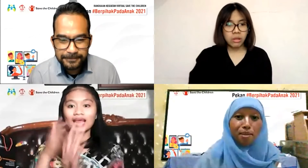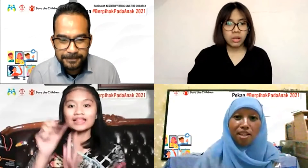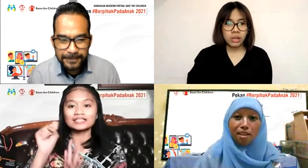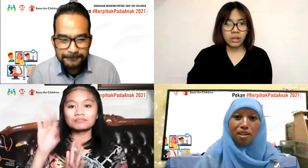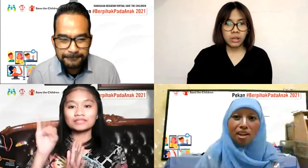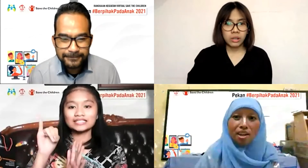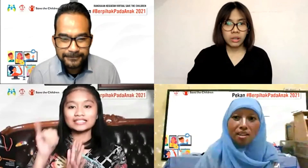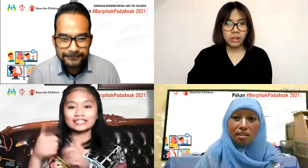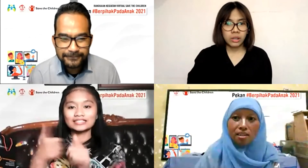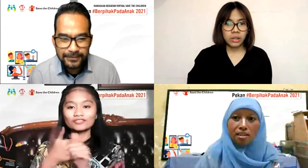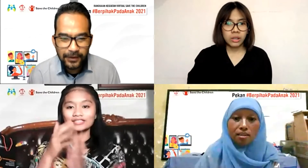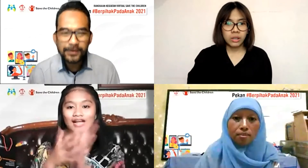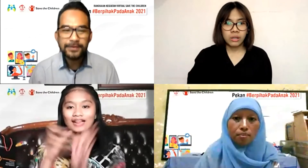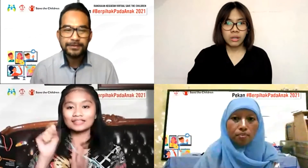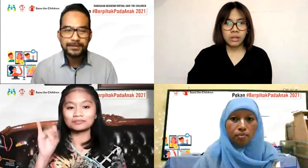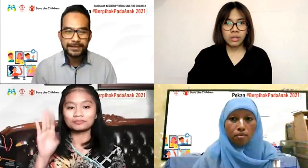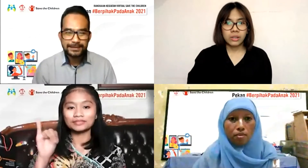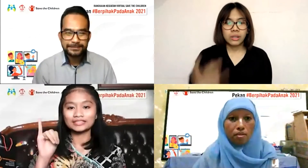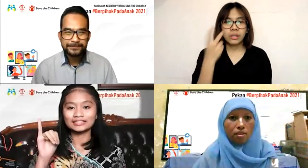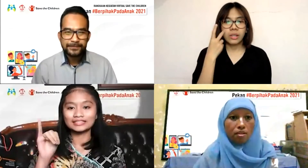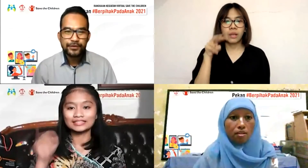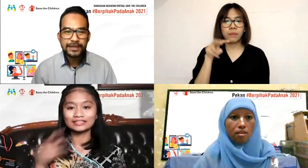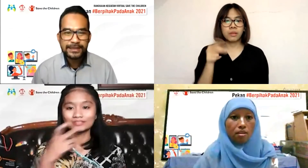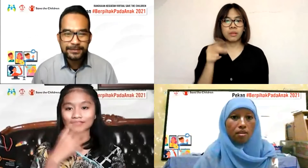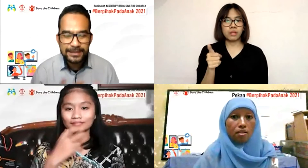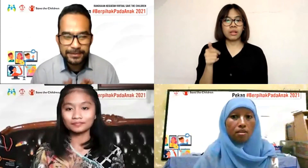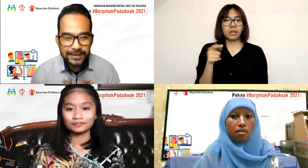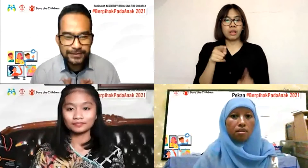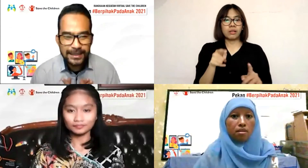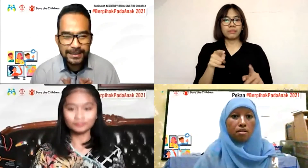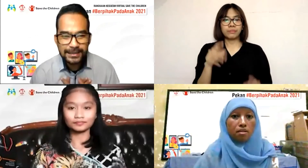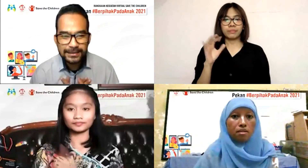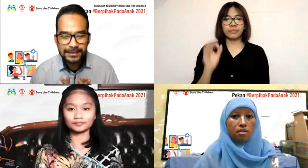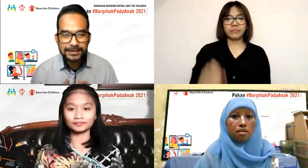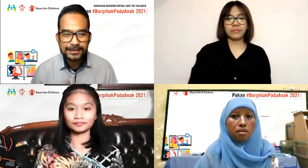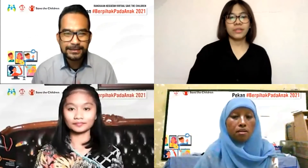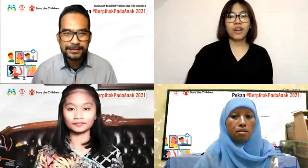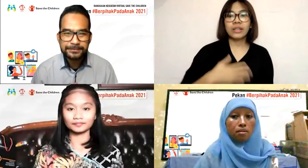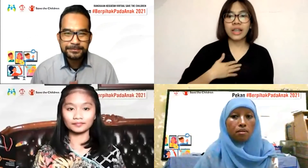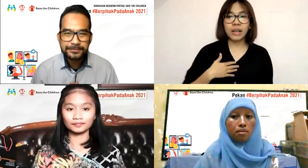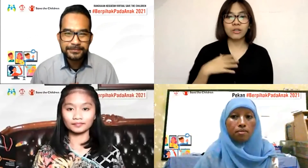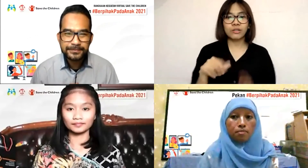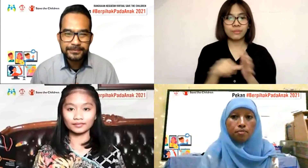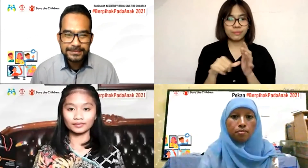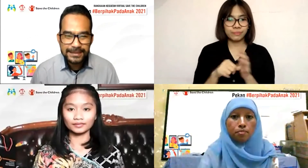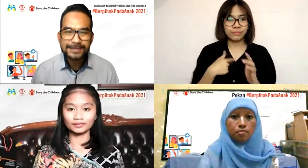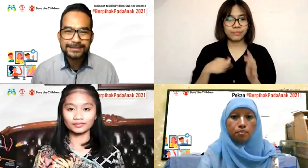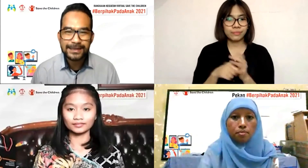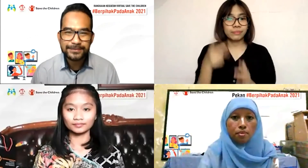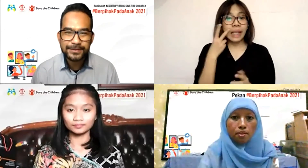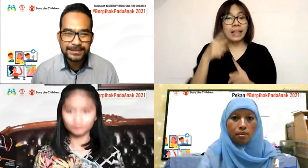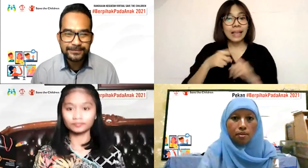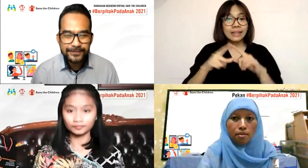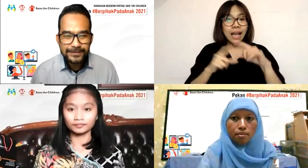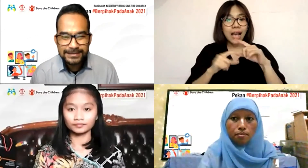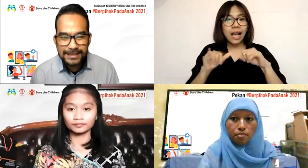Tasyanya ada tapi tidak bergerak. Oke. Mungkin ada yang bisa membantu saya. Saya bantu.